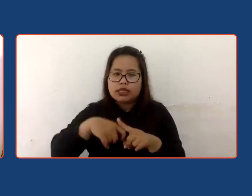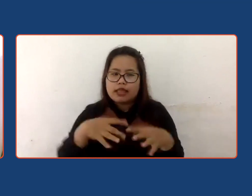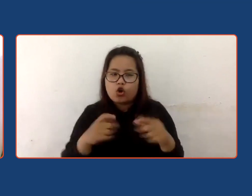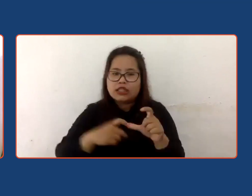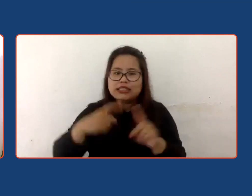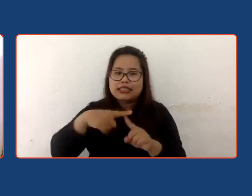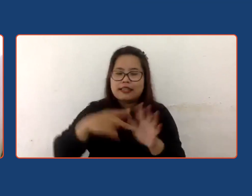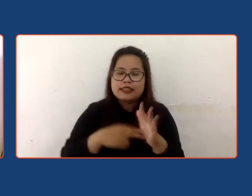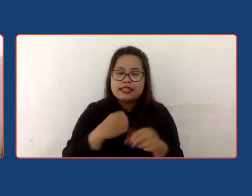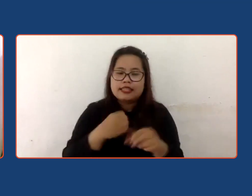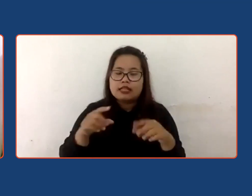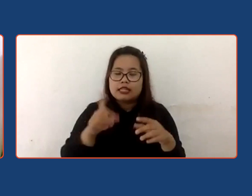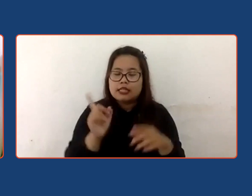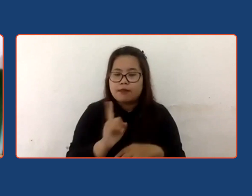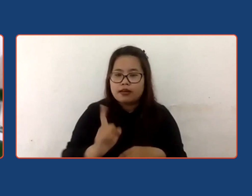ya